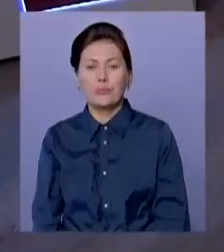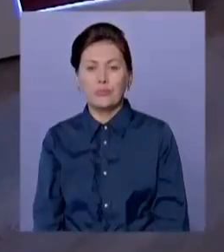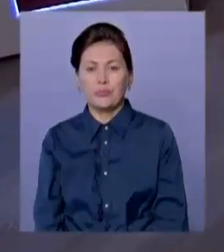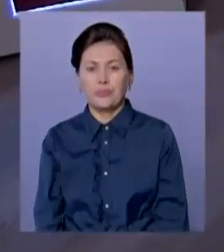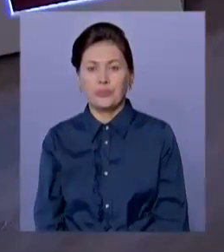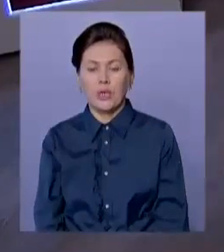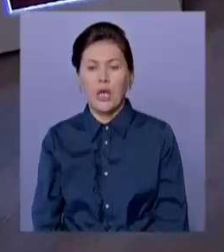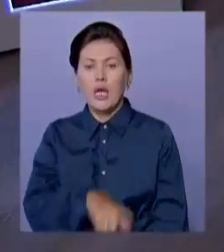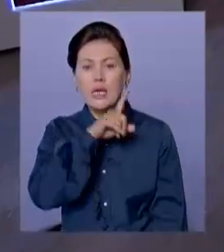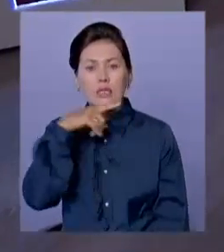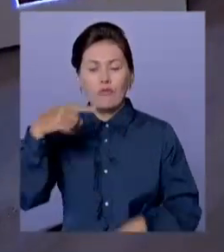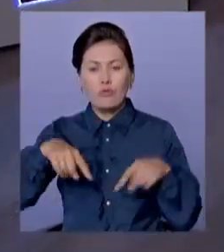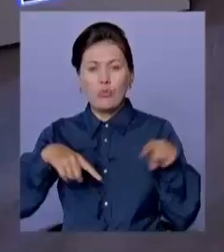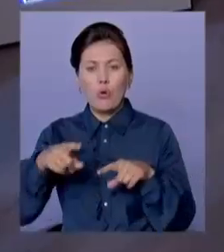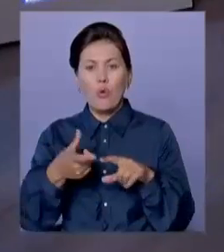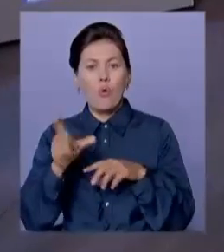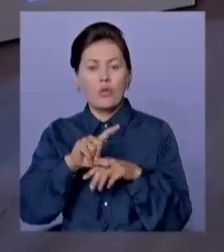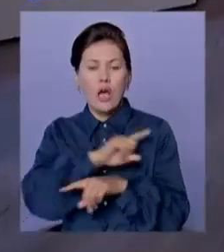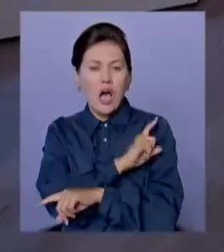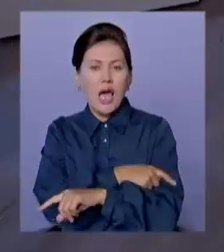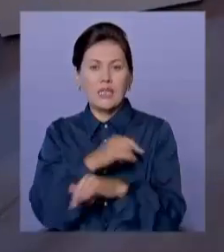Ресейде футбол өте қатты дамыған,